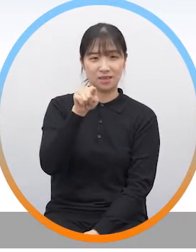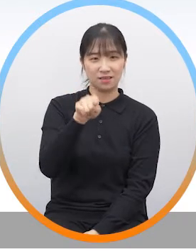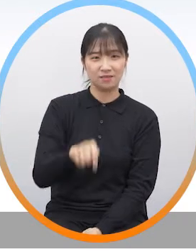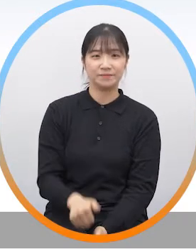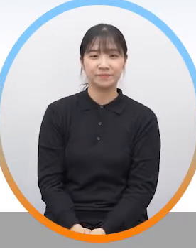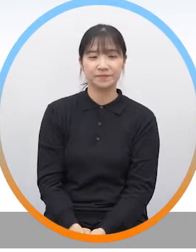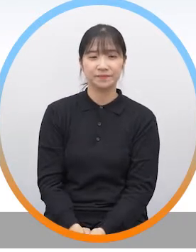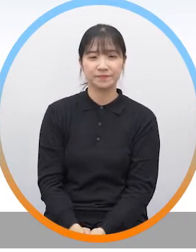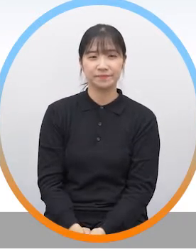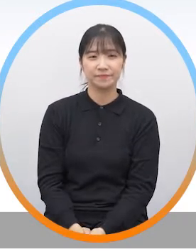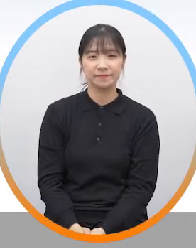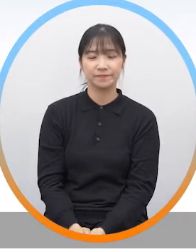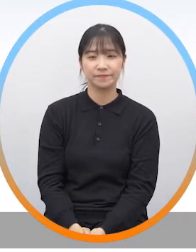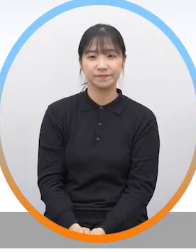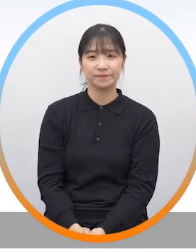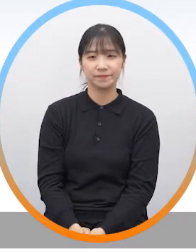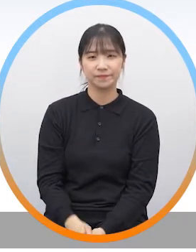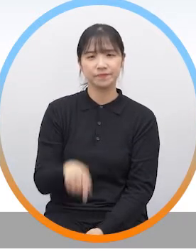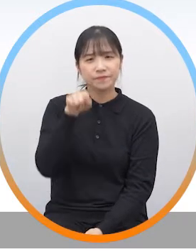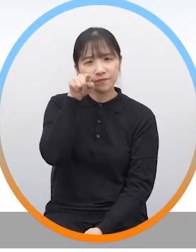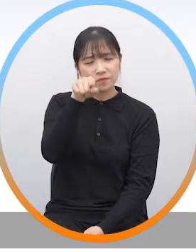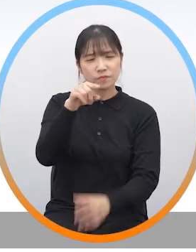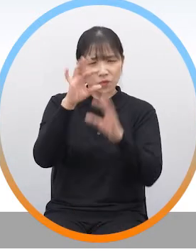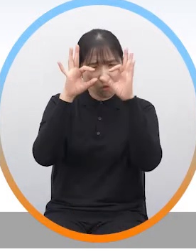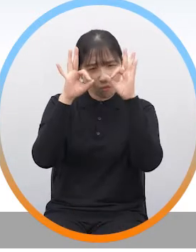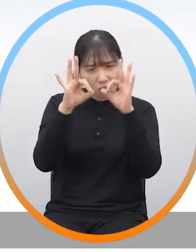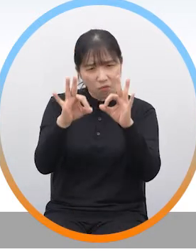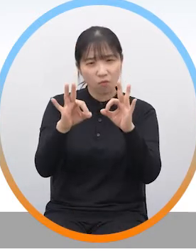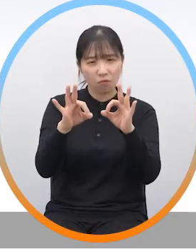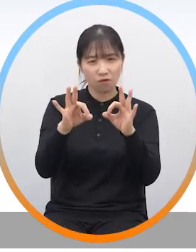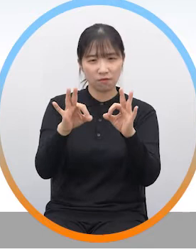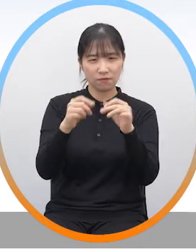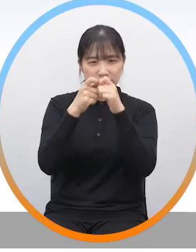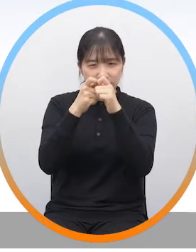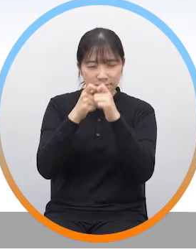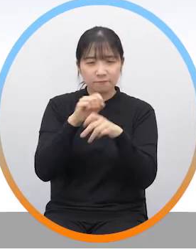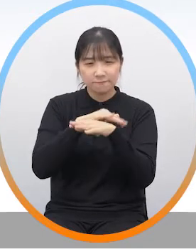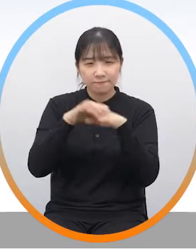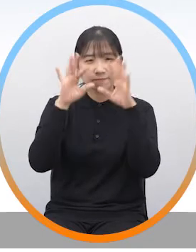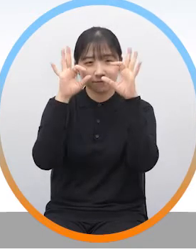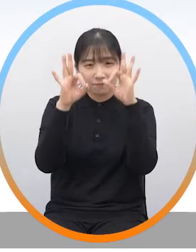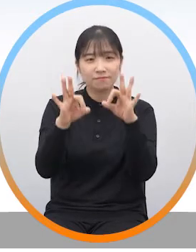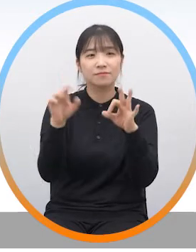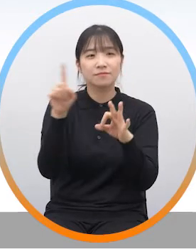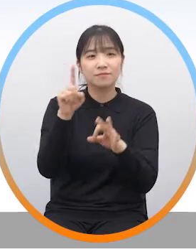선정비가 되겠습니다. 이 비를 볼 때도 우리가 좀 유심히 봐야 될 것이 있습니다. 밑에를